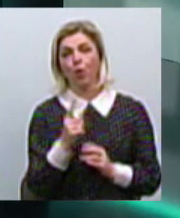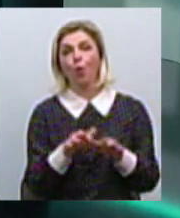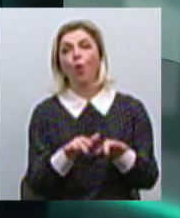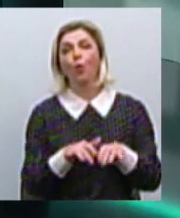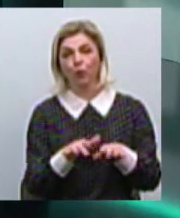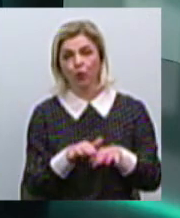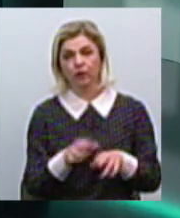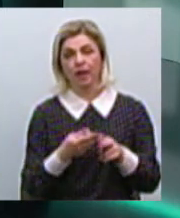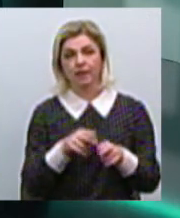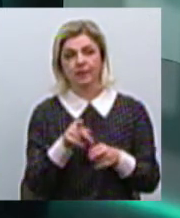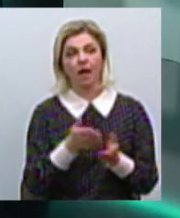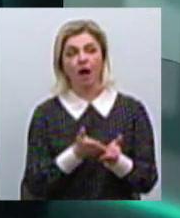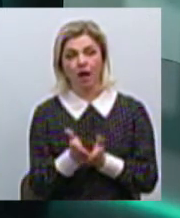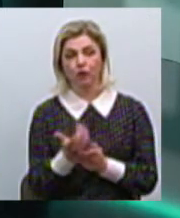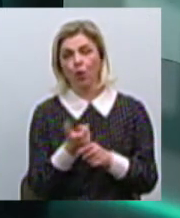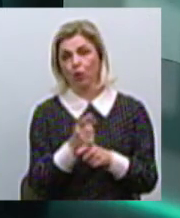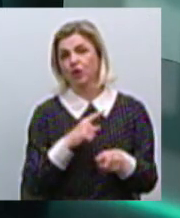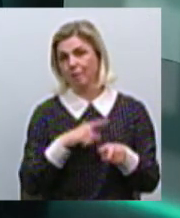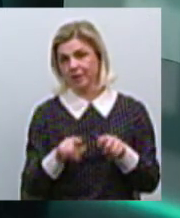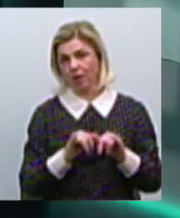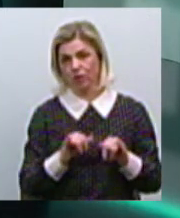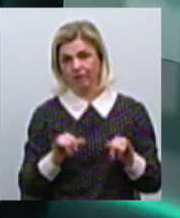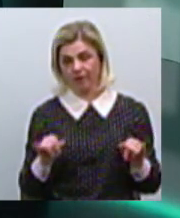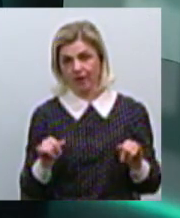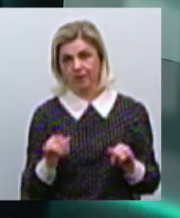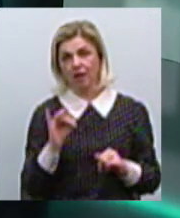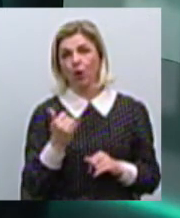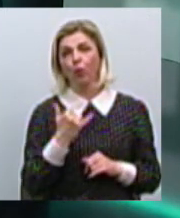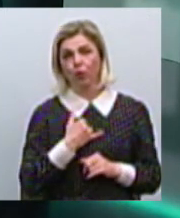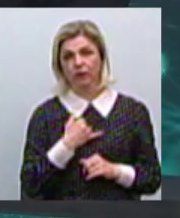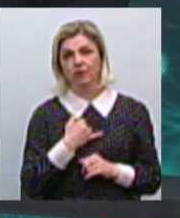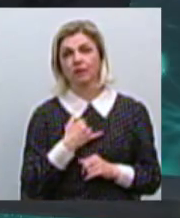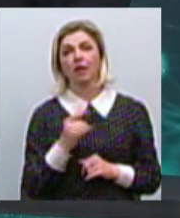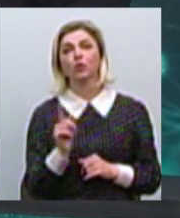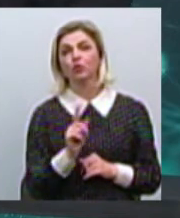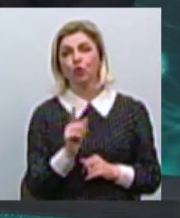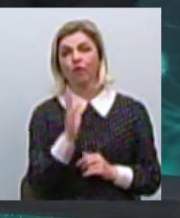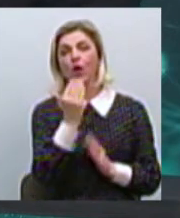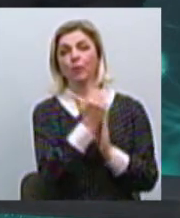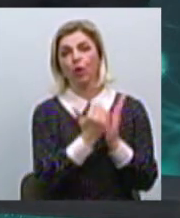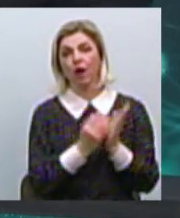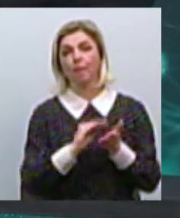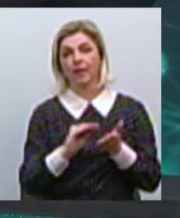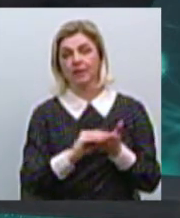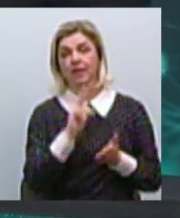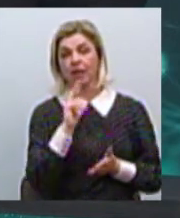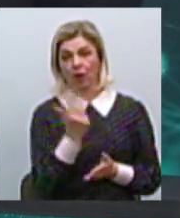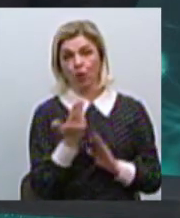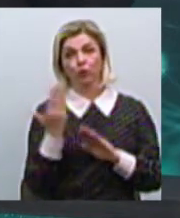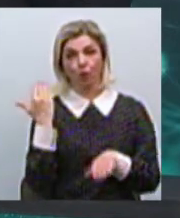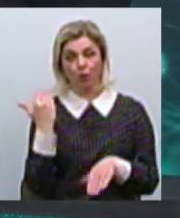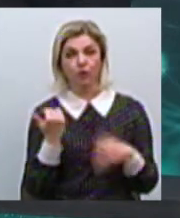вся ця галузь, вона дуже швидко розвивається. І у нас те, що в програмі писалося там 3 роки тому,